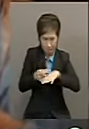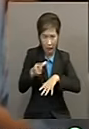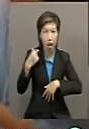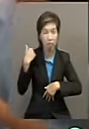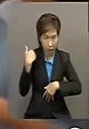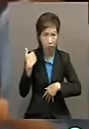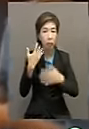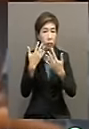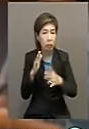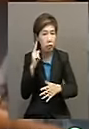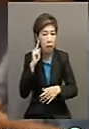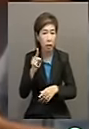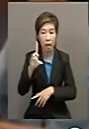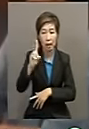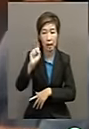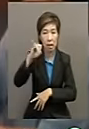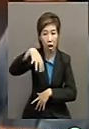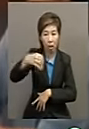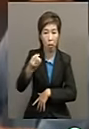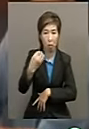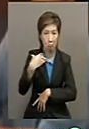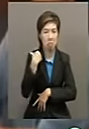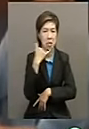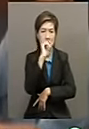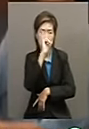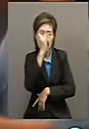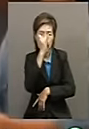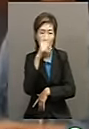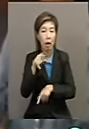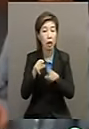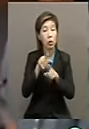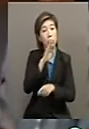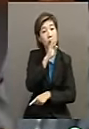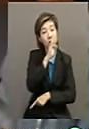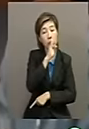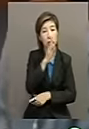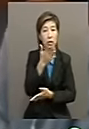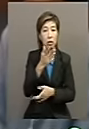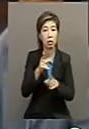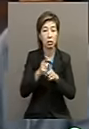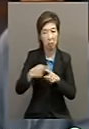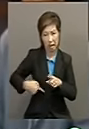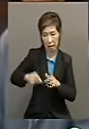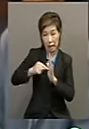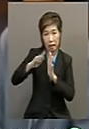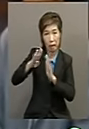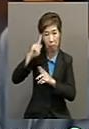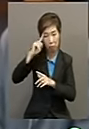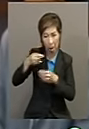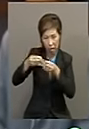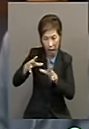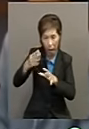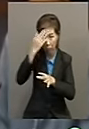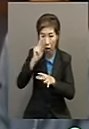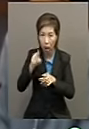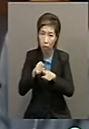ข้อมูลหนึ่งที่ออกมาจากทางที่ใจบอกว่ามันมีความเป็นไปได้ไหมถ้าสมมุติอาการตับที่มันแตกเนี่ยมันเกิดมาจ